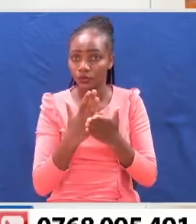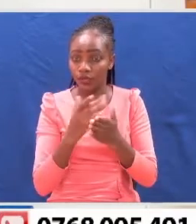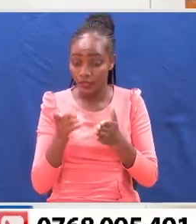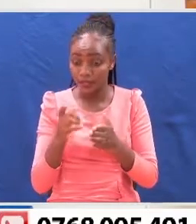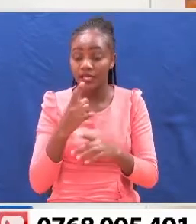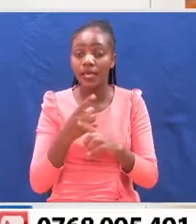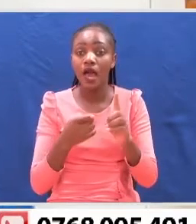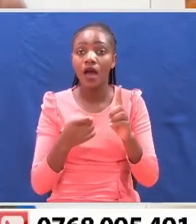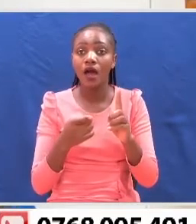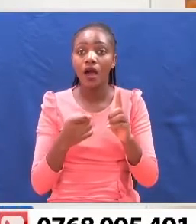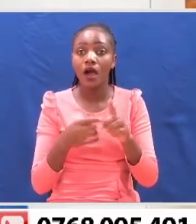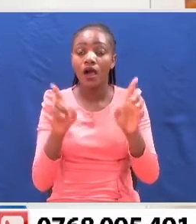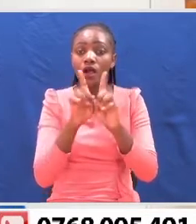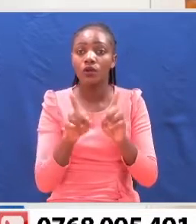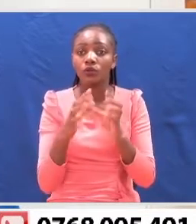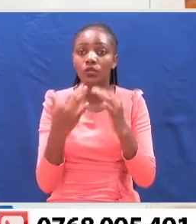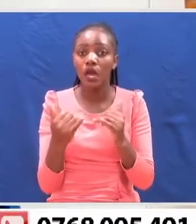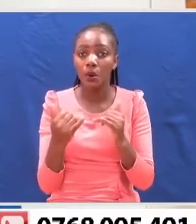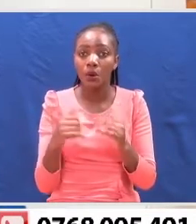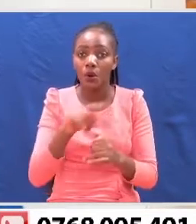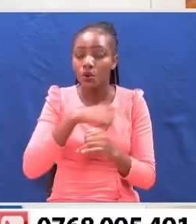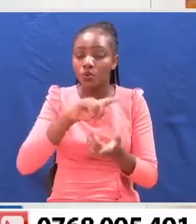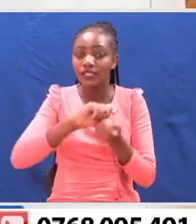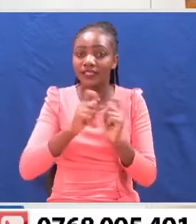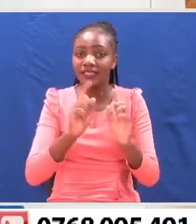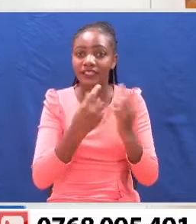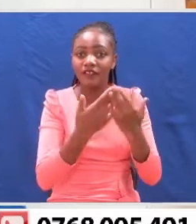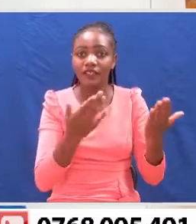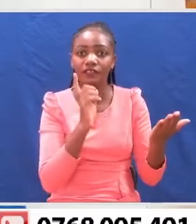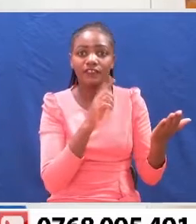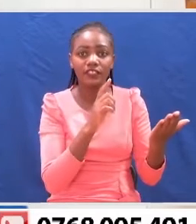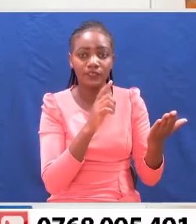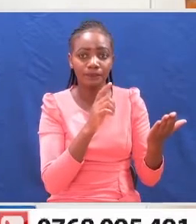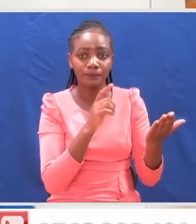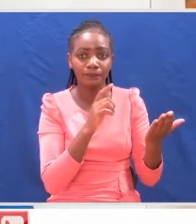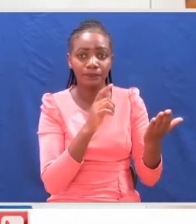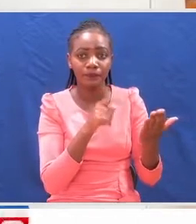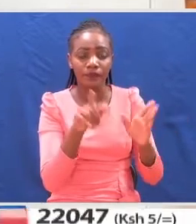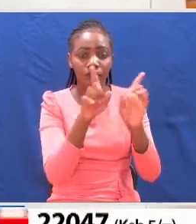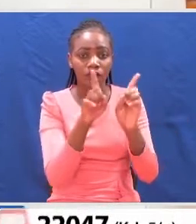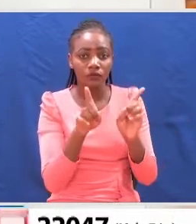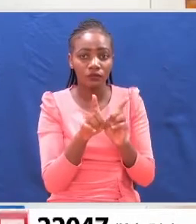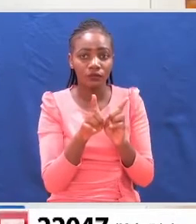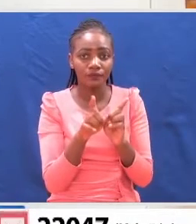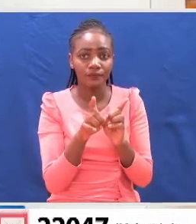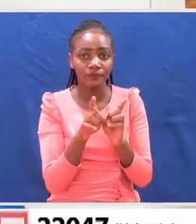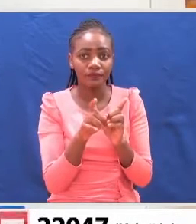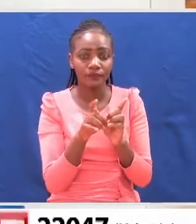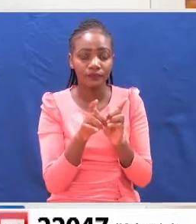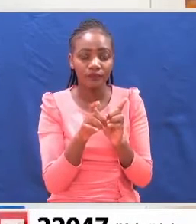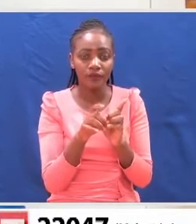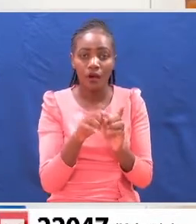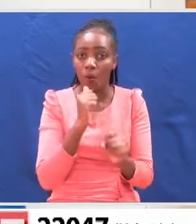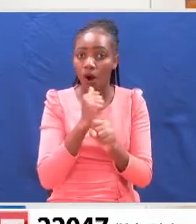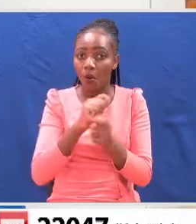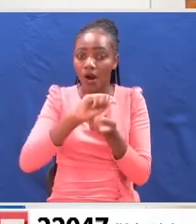huu. Kwa hivyo hiyo imebidi tubadilishe mambo mengi sana. Kulingana na hata vile tulikuwa tunafanya